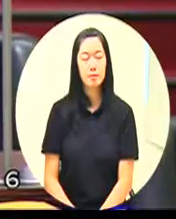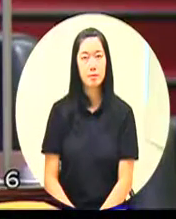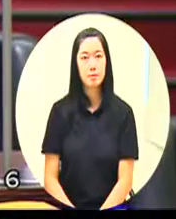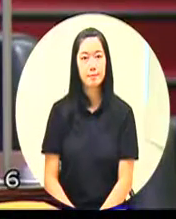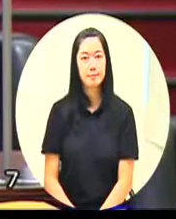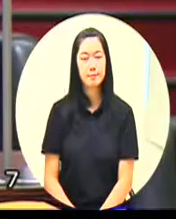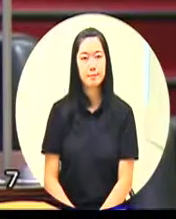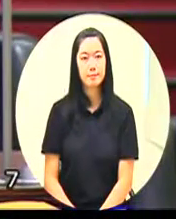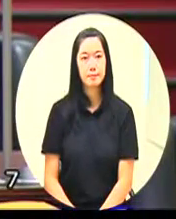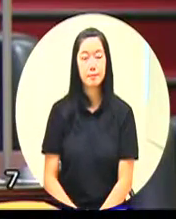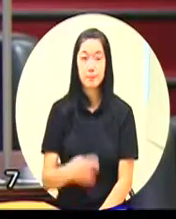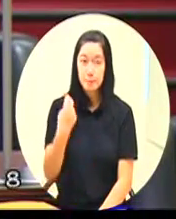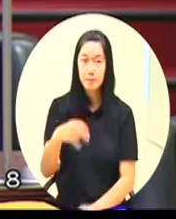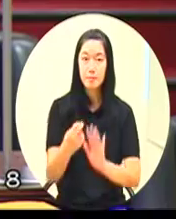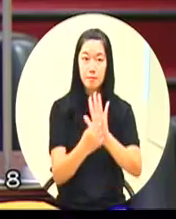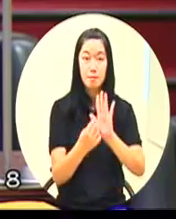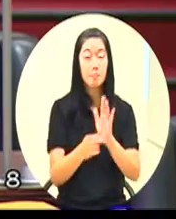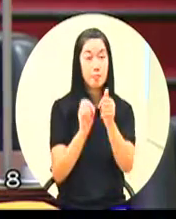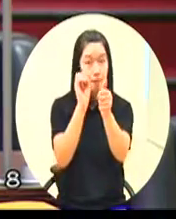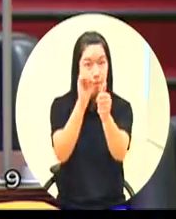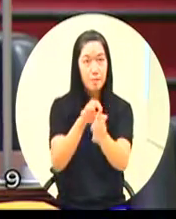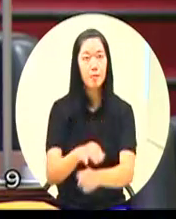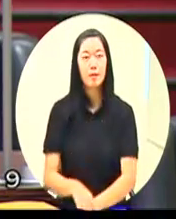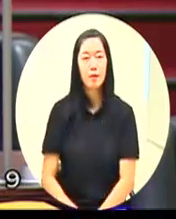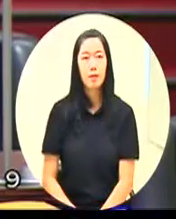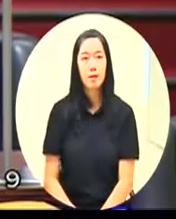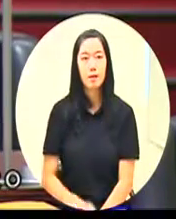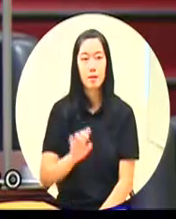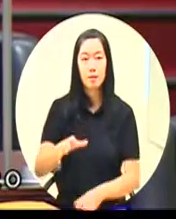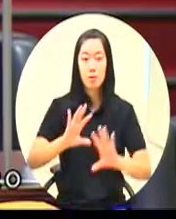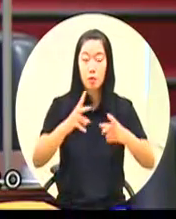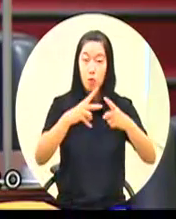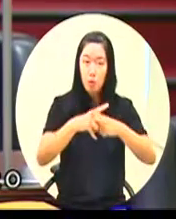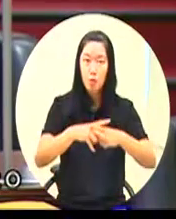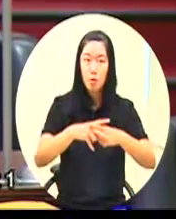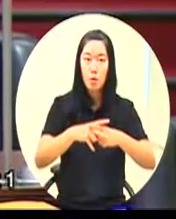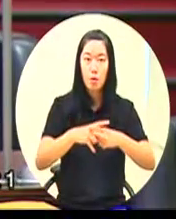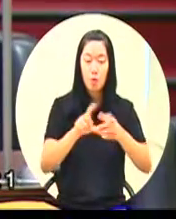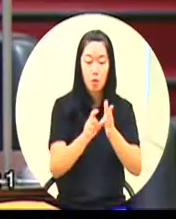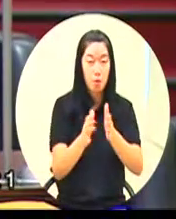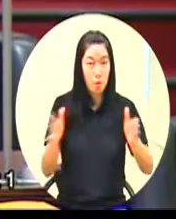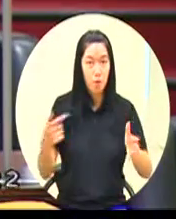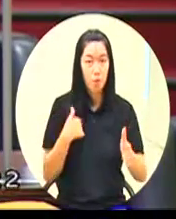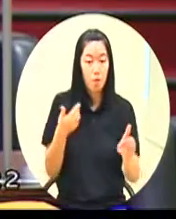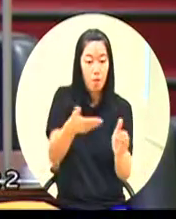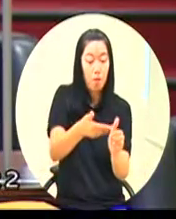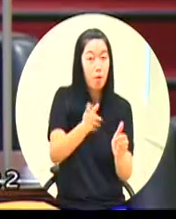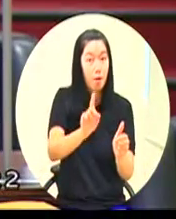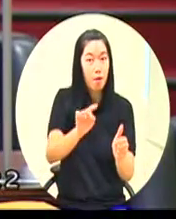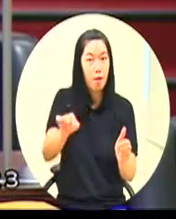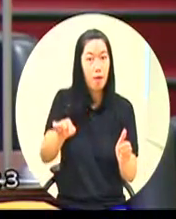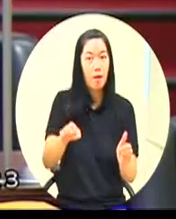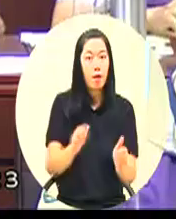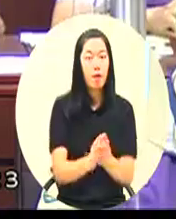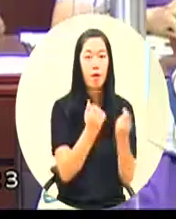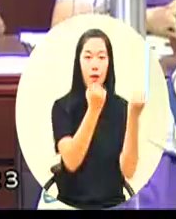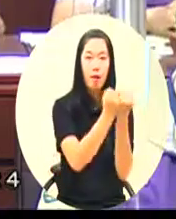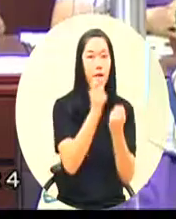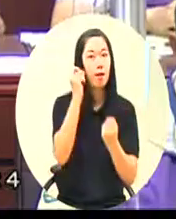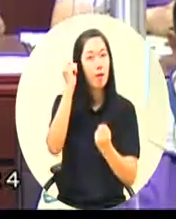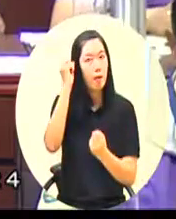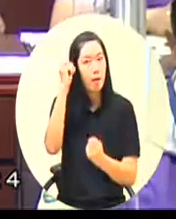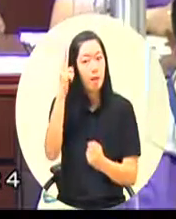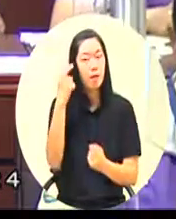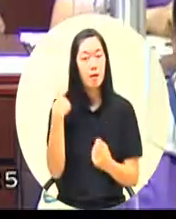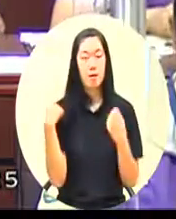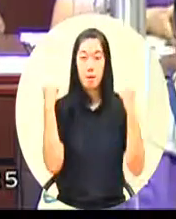好，跟刘议员那个报告，其实我们在小学的阶段是培养一个就是德智体群美哈五育均